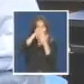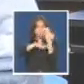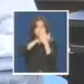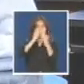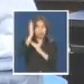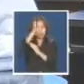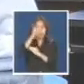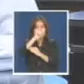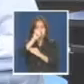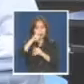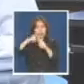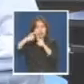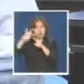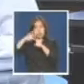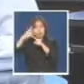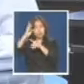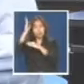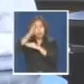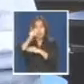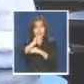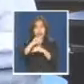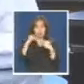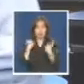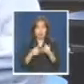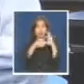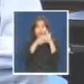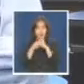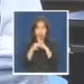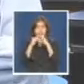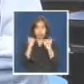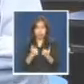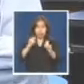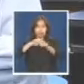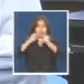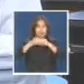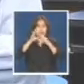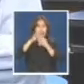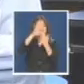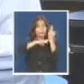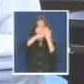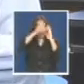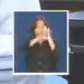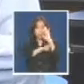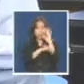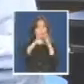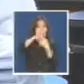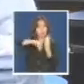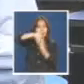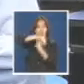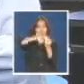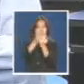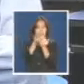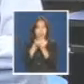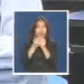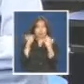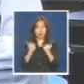น้าแล้วก็ระยะยาวต่อไปอันนี้ก็เป็นเรื่องที่เกี่ยวข้องกับปัญหาในเชิงนโยบายแล้วก็ปัญหาทางด้านเศรษฐกิจนะครับซึ่ง